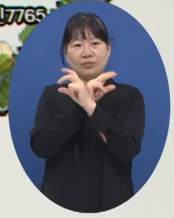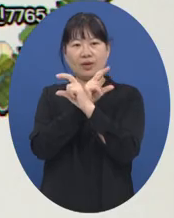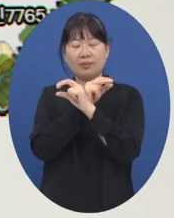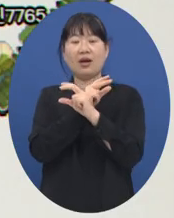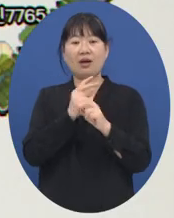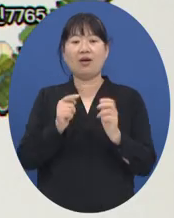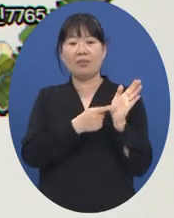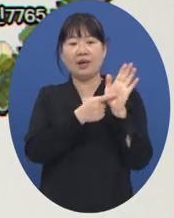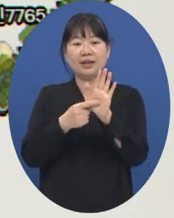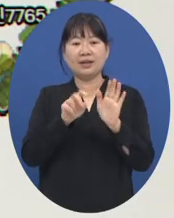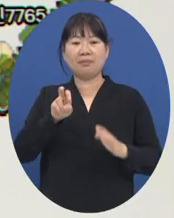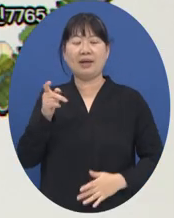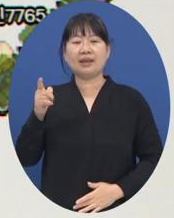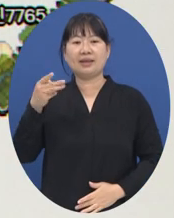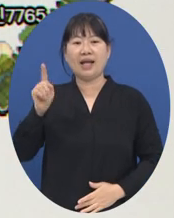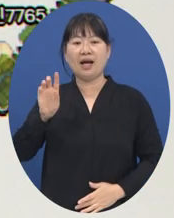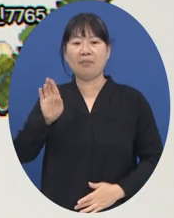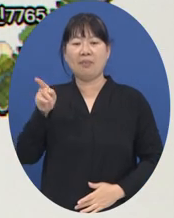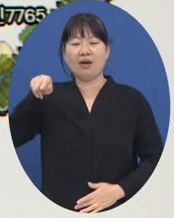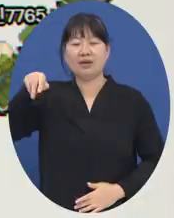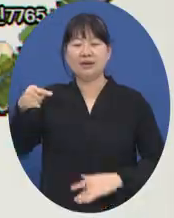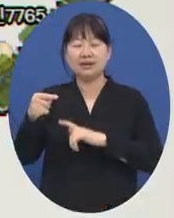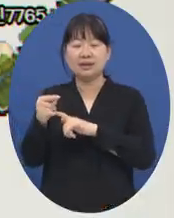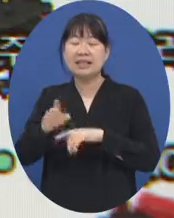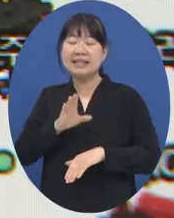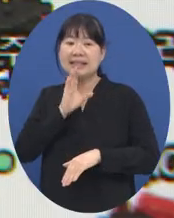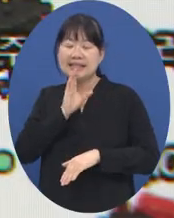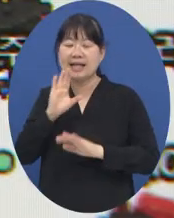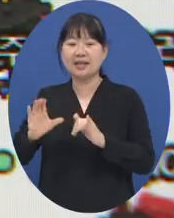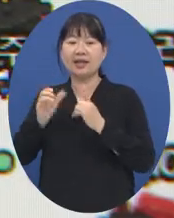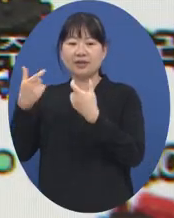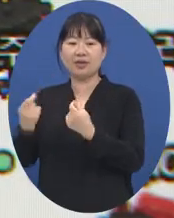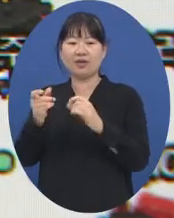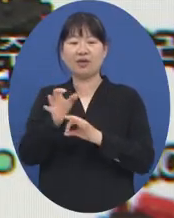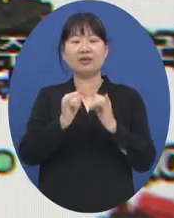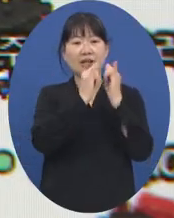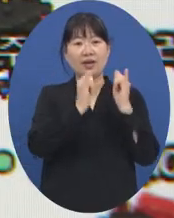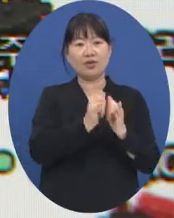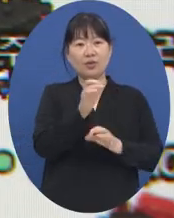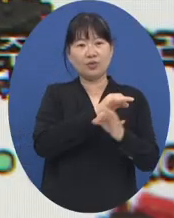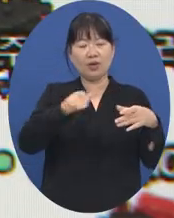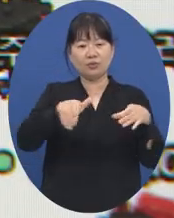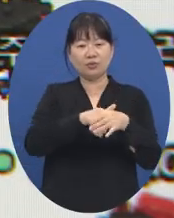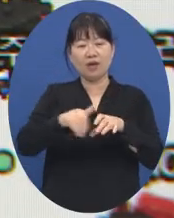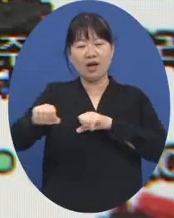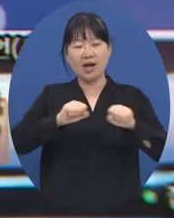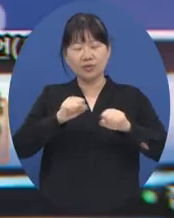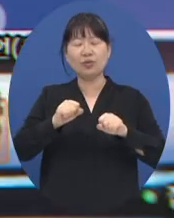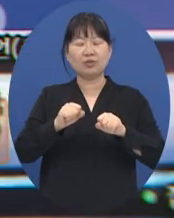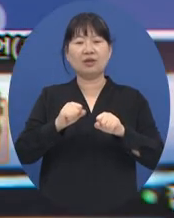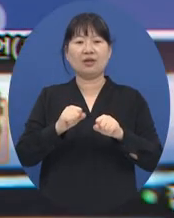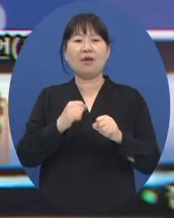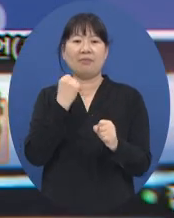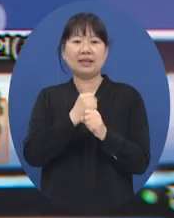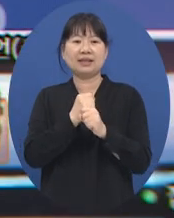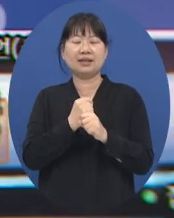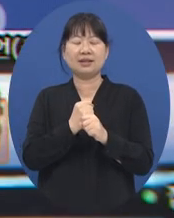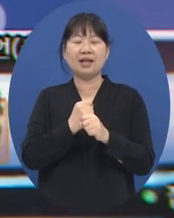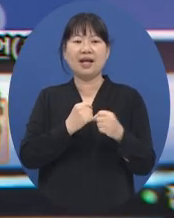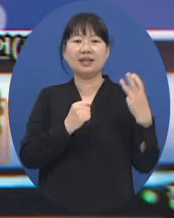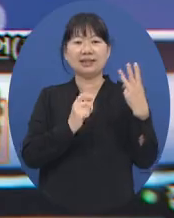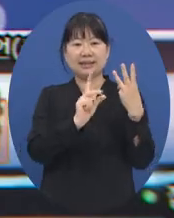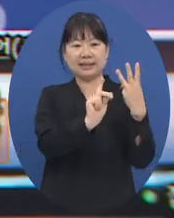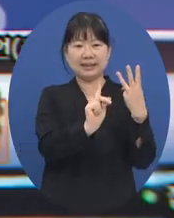있는 메타버스. 현실 세계처럼 사회, 경제, 문화 활동이 가능하도록 꾸며진 3D 가상